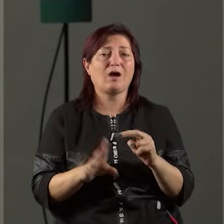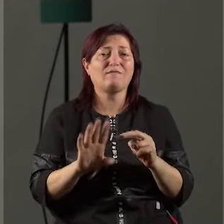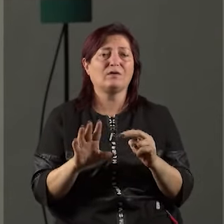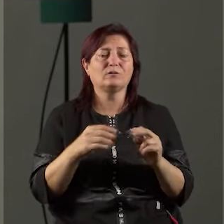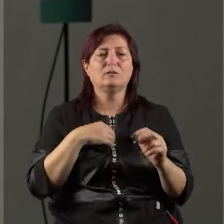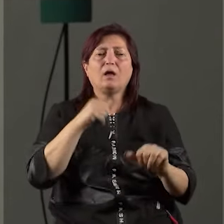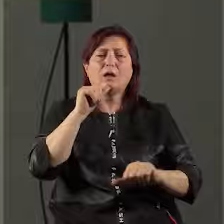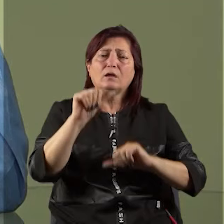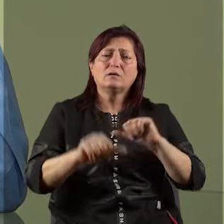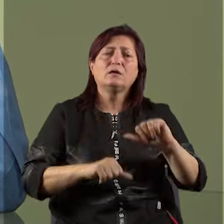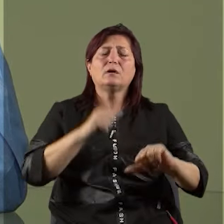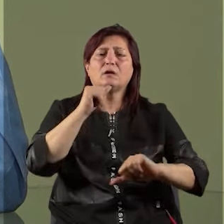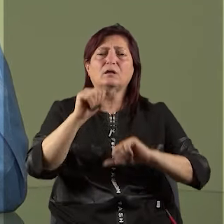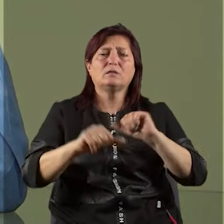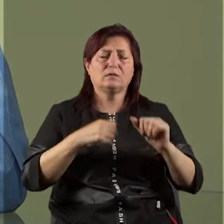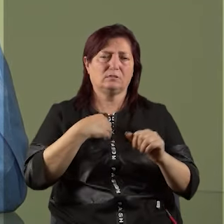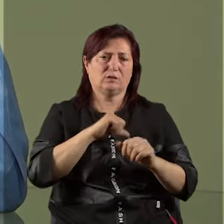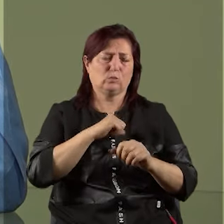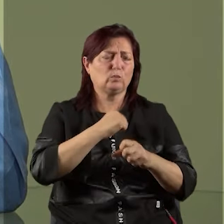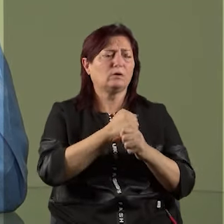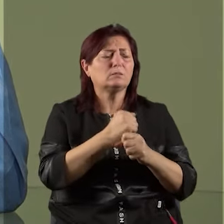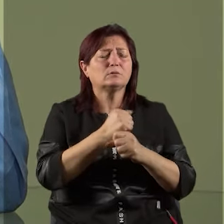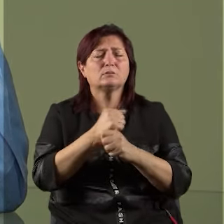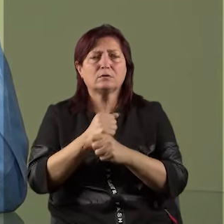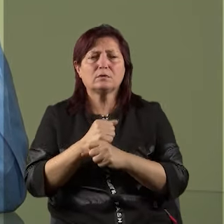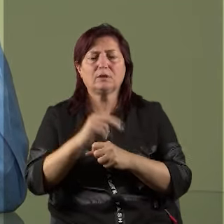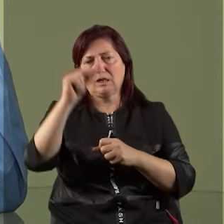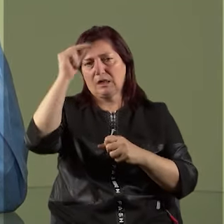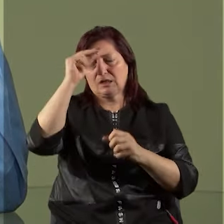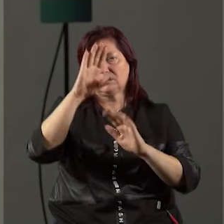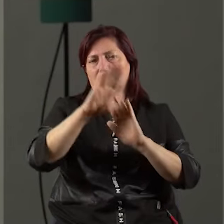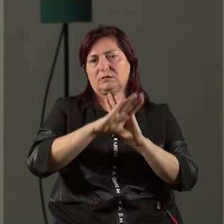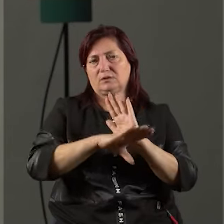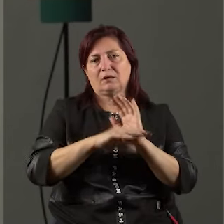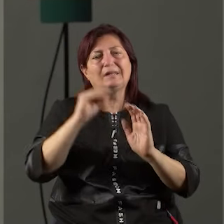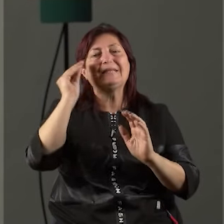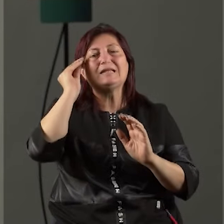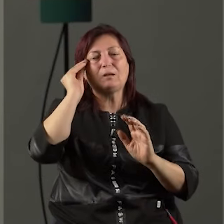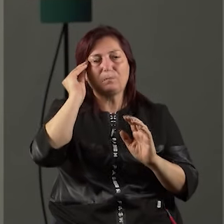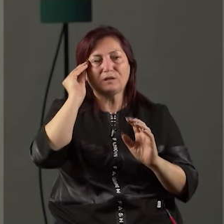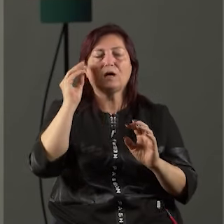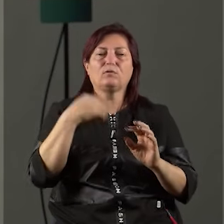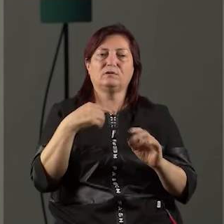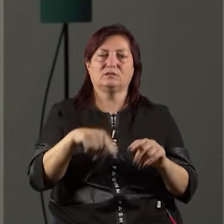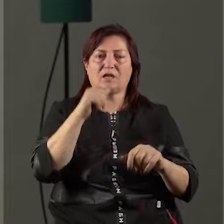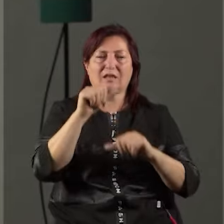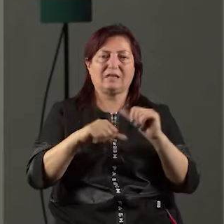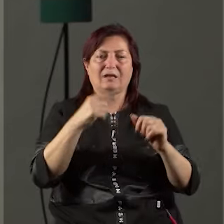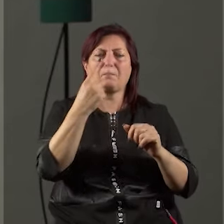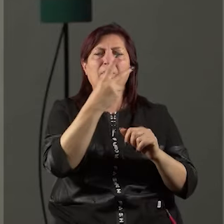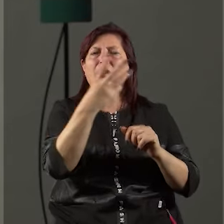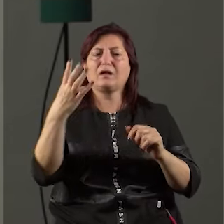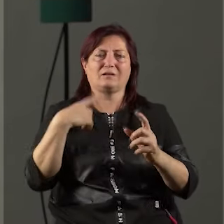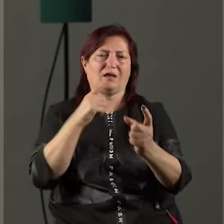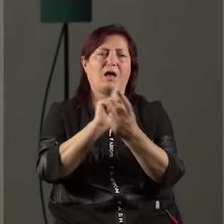տարվա ընթացքում ենք դա կազմակերպում։ Կրթական ծրագրի այսպես ասած նպատակով ես այս տարի մի քանի